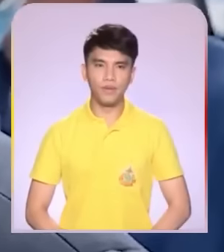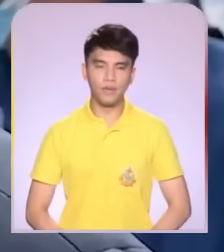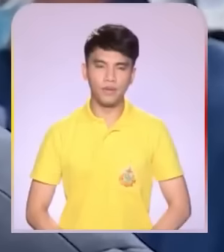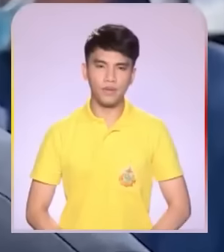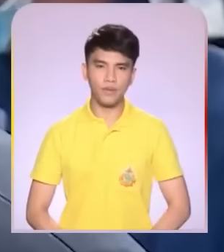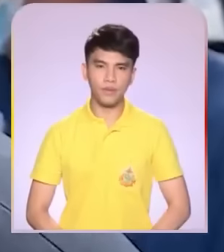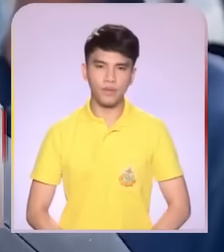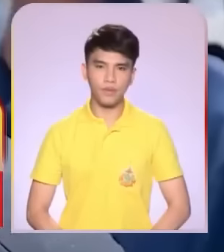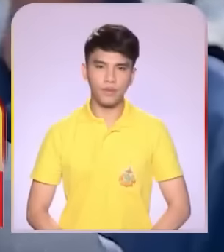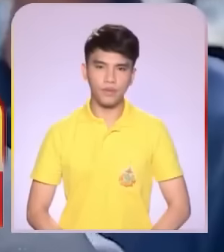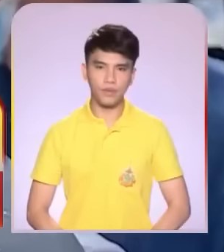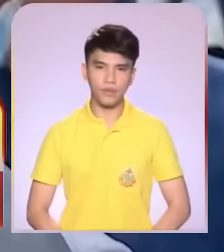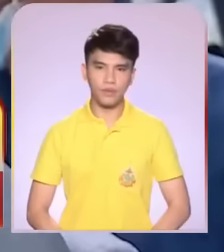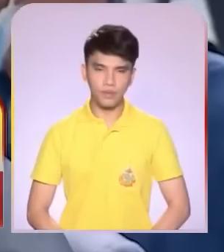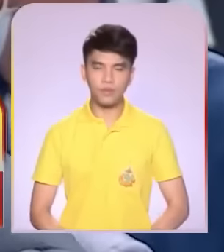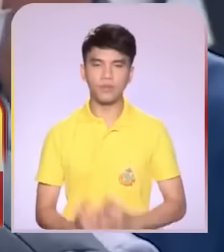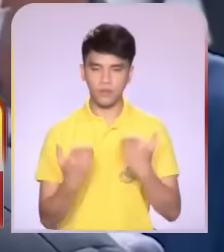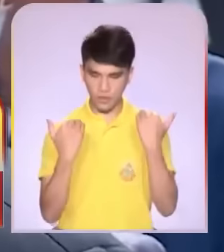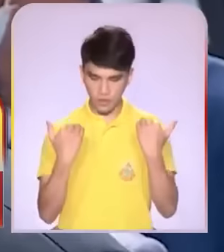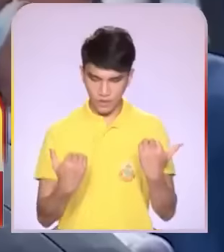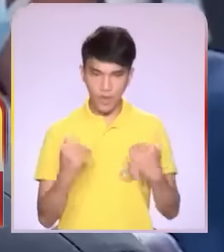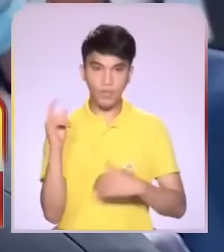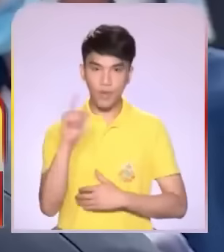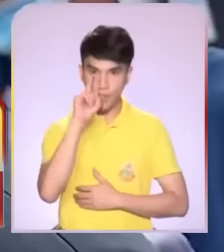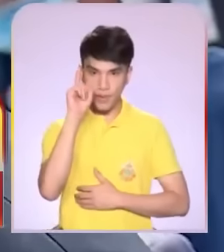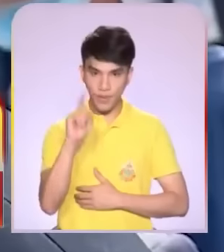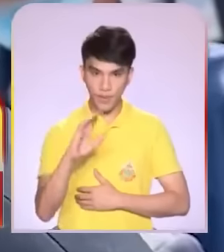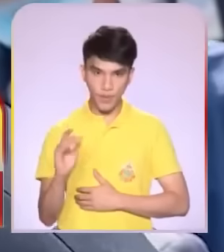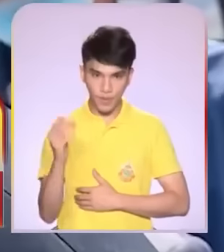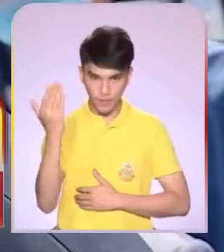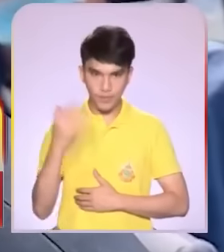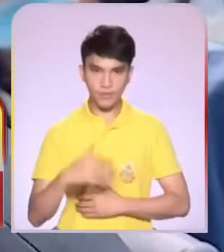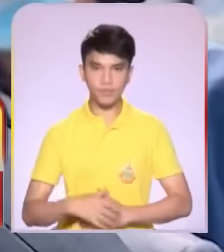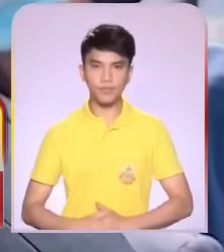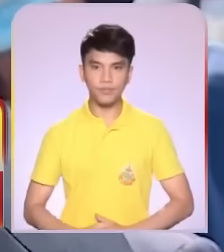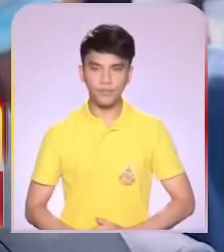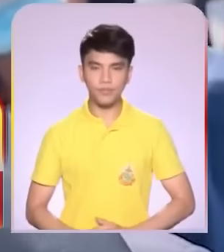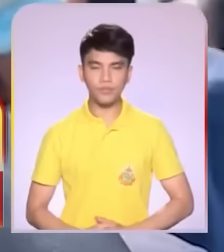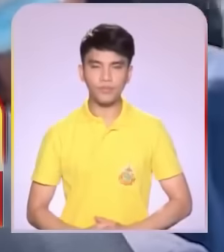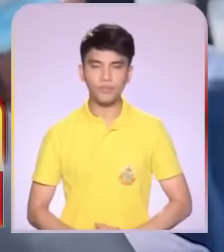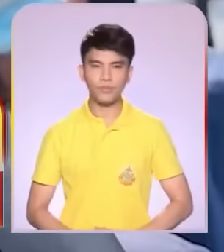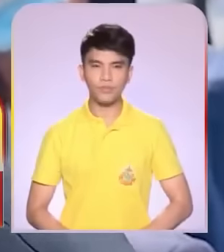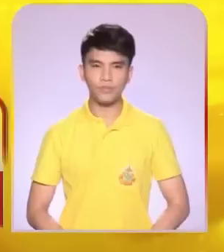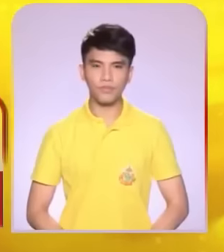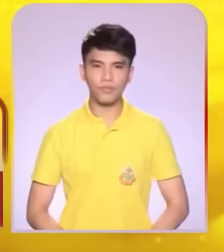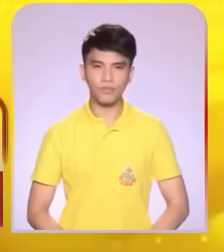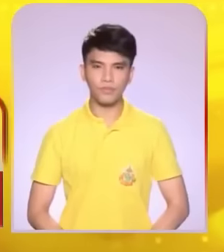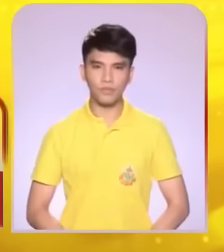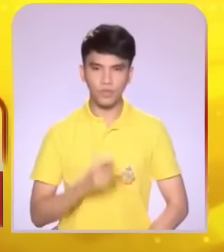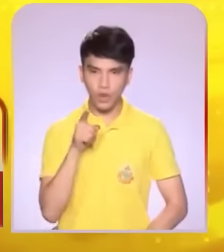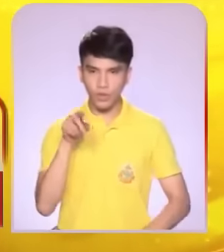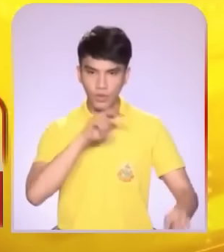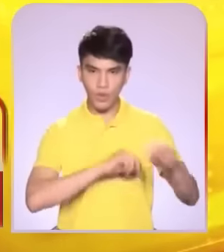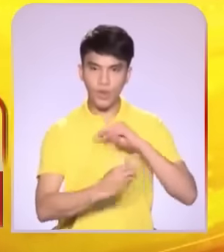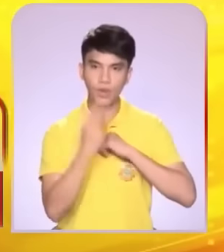ตอนนี้ยังเป็นข้อกล่าวหาครับผมต้องสืบสวนและสอบข้อเท็จจริงเพื่อ